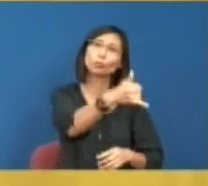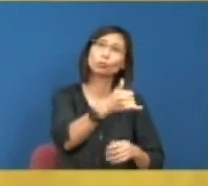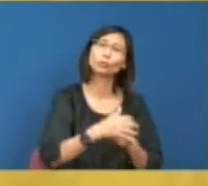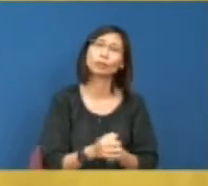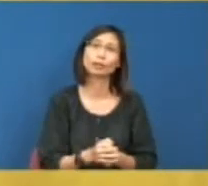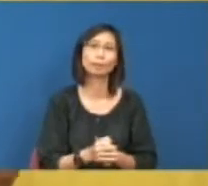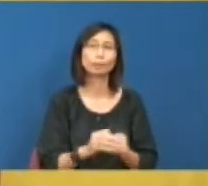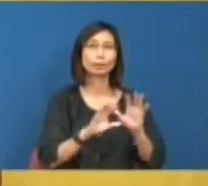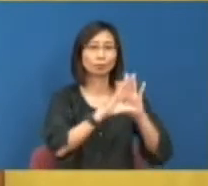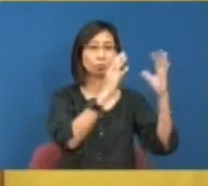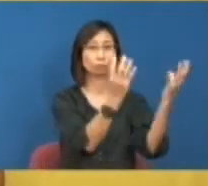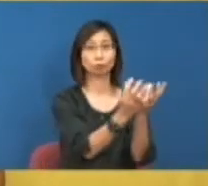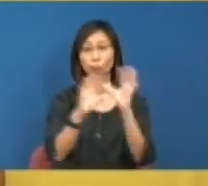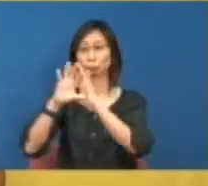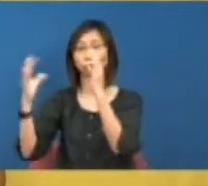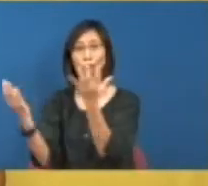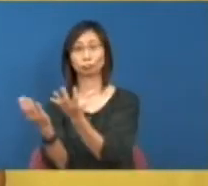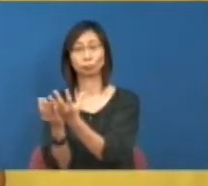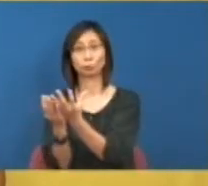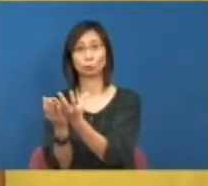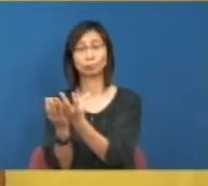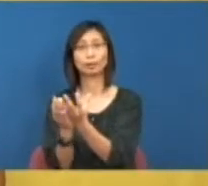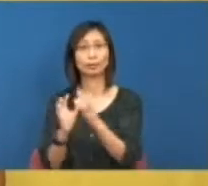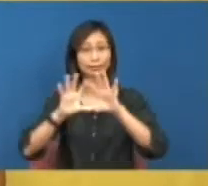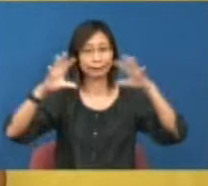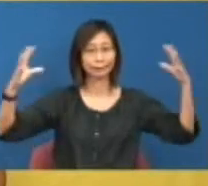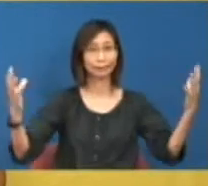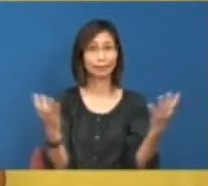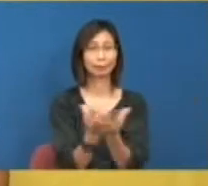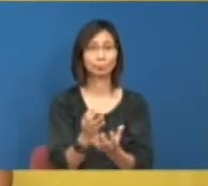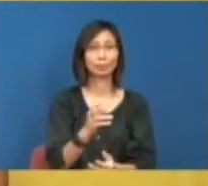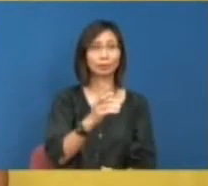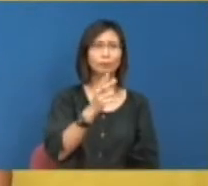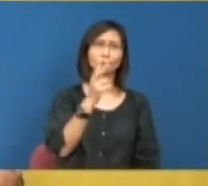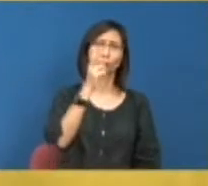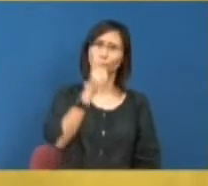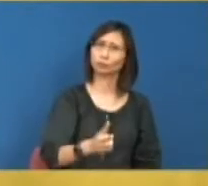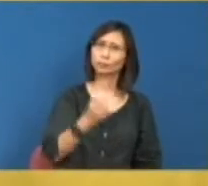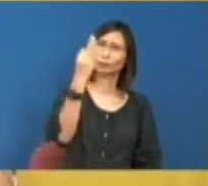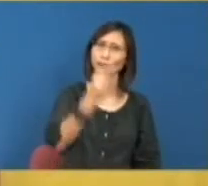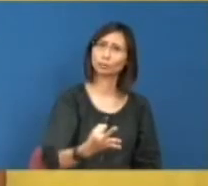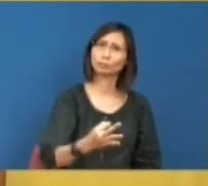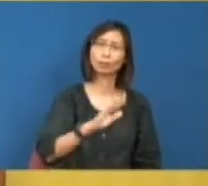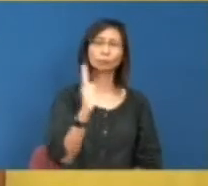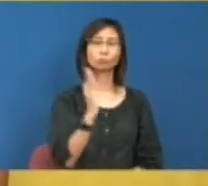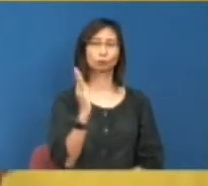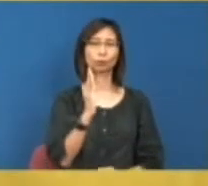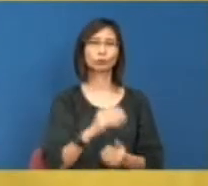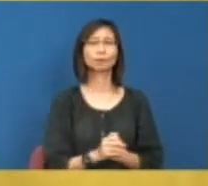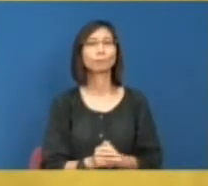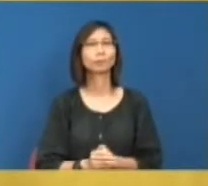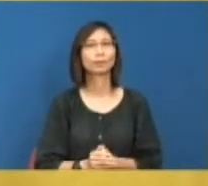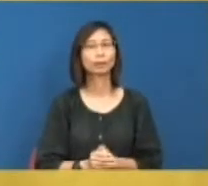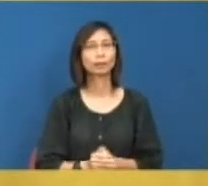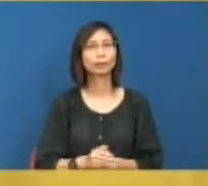兩批人合共大約是200-300人，其實是唔好話代表啊，佢反映了那班人希望